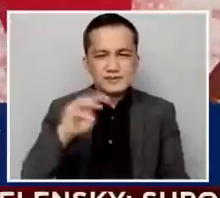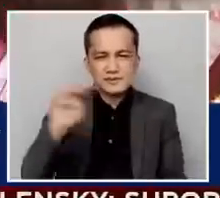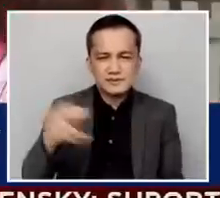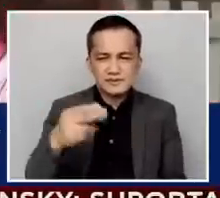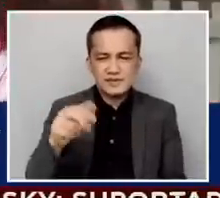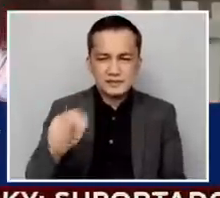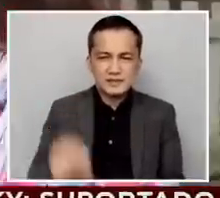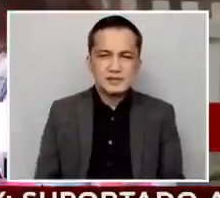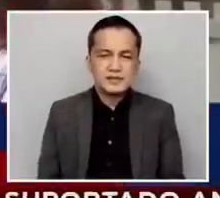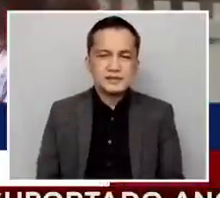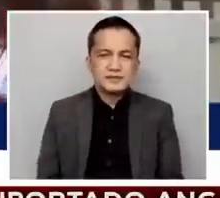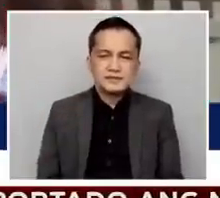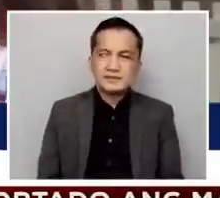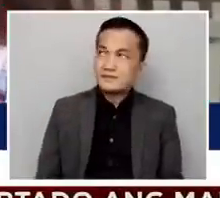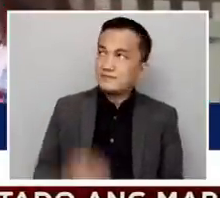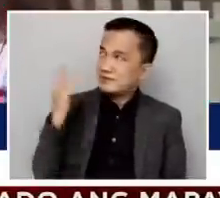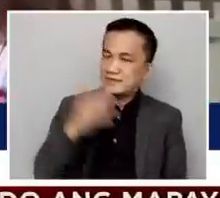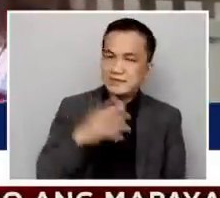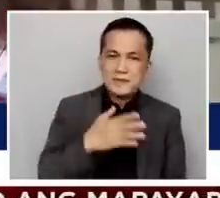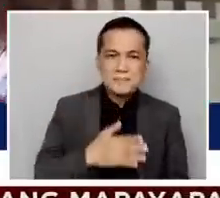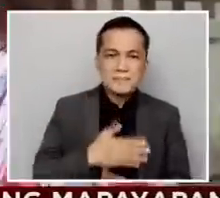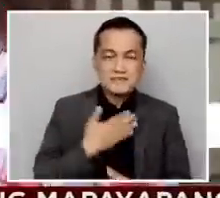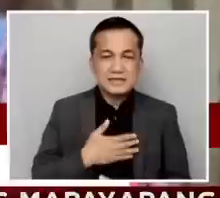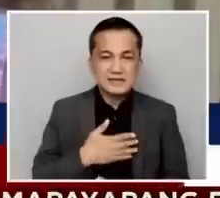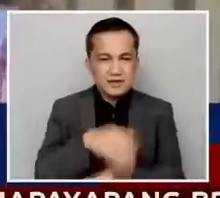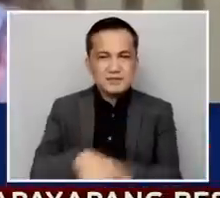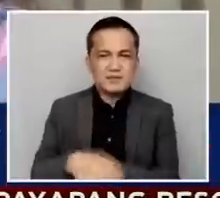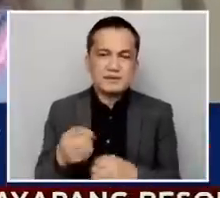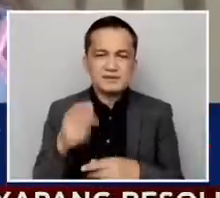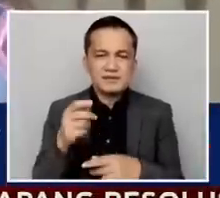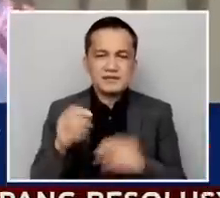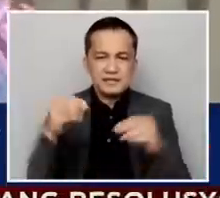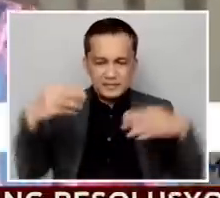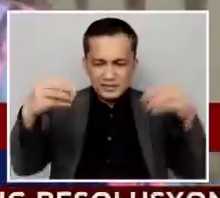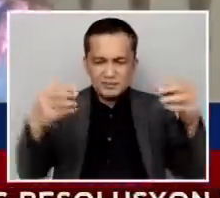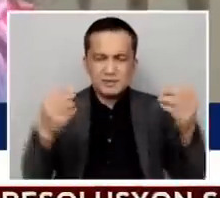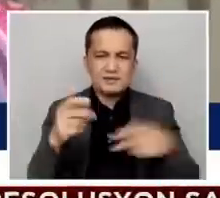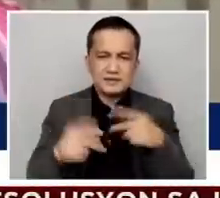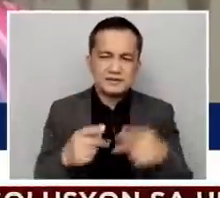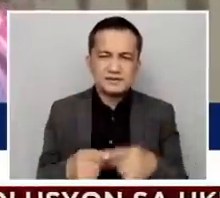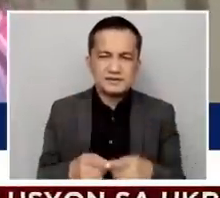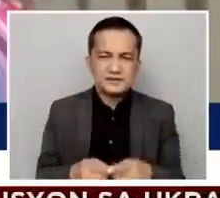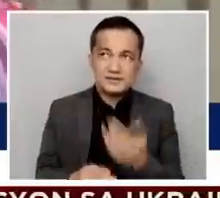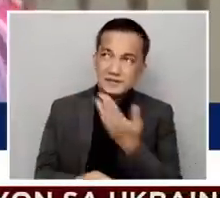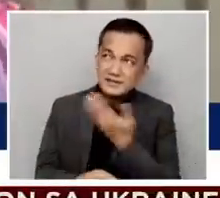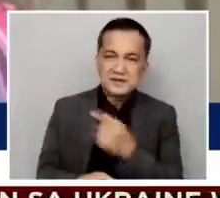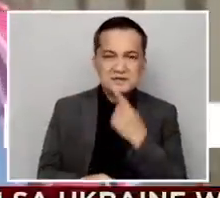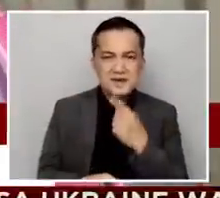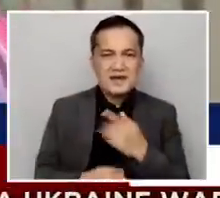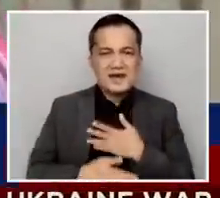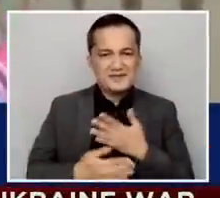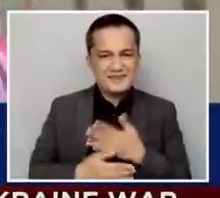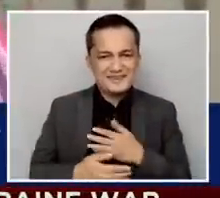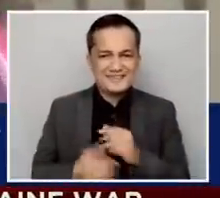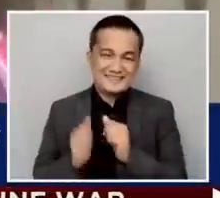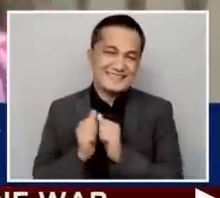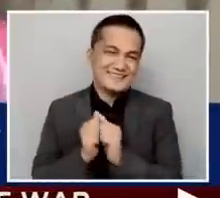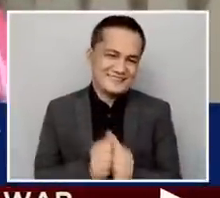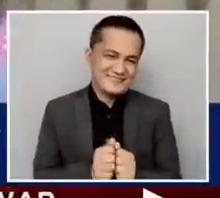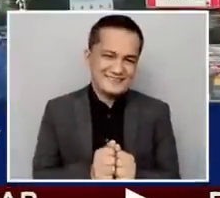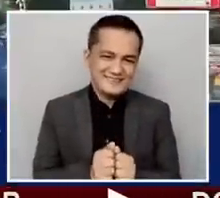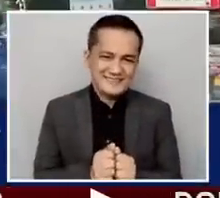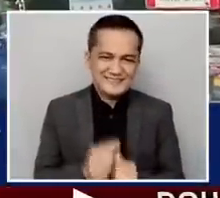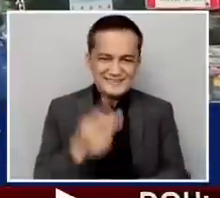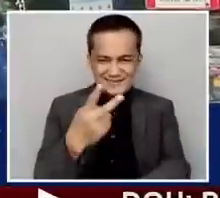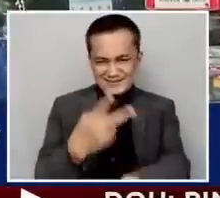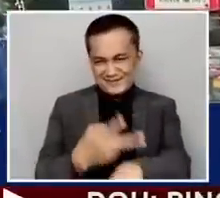gabi. Maraming ilaw, maraming tao na mamasyal. Masaya ako na dinala niya ako dito. Dalawang